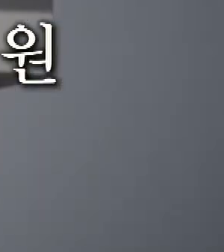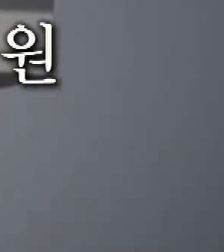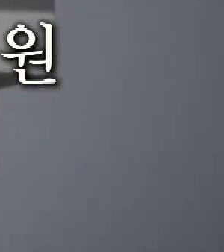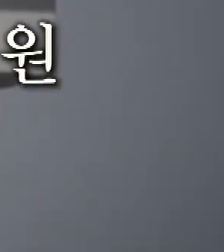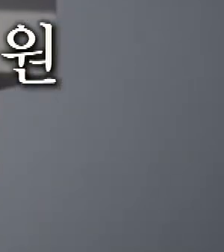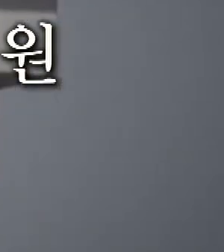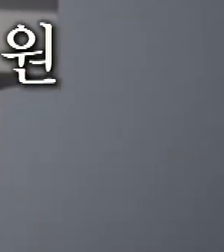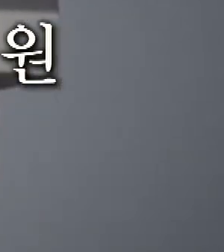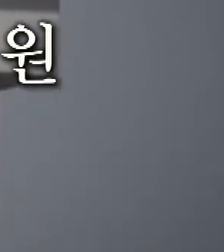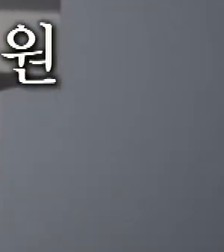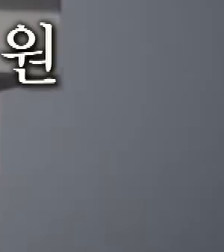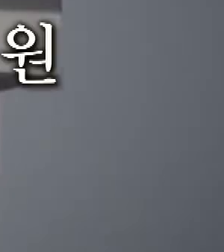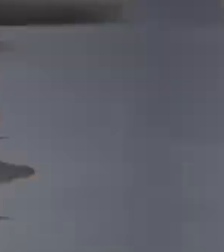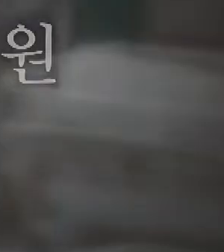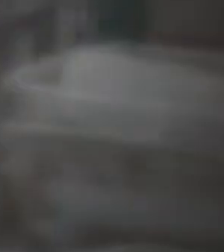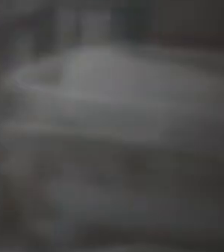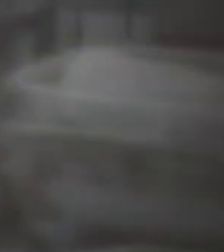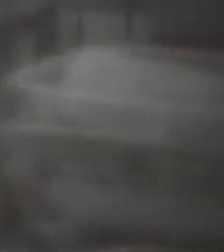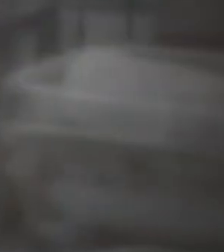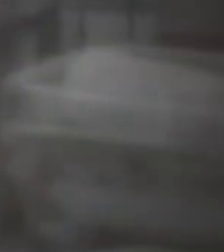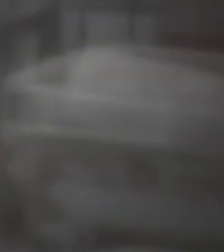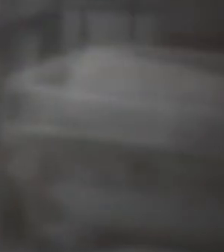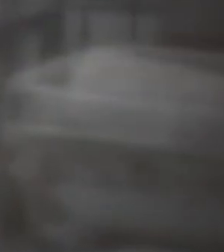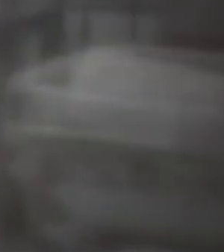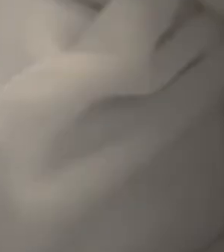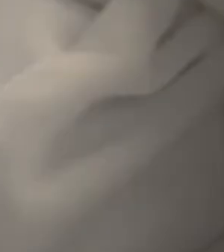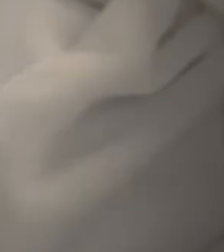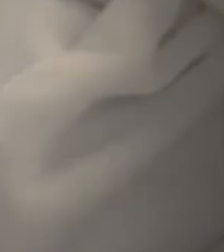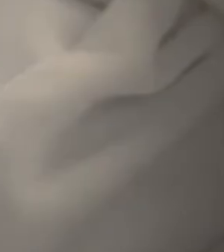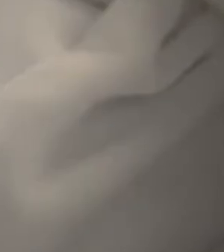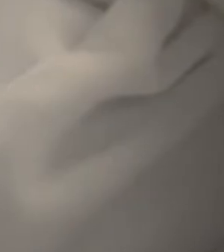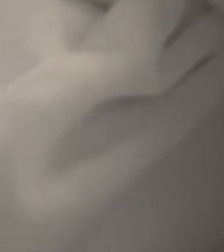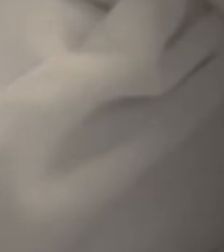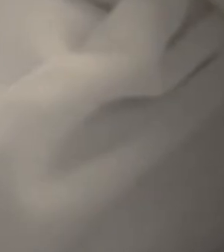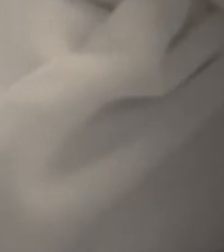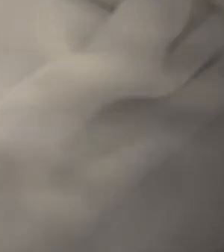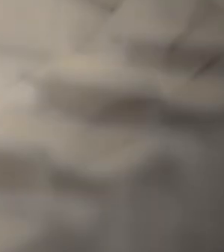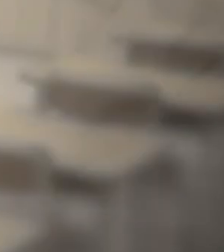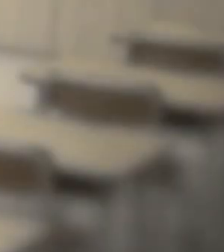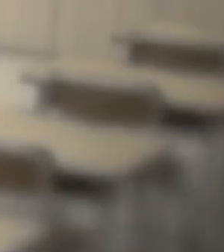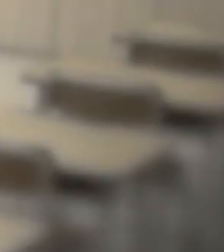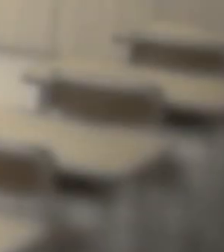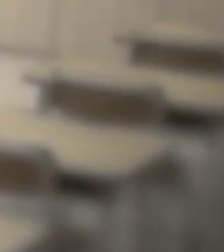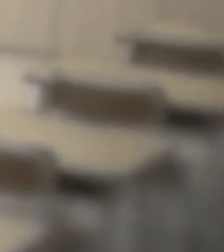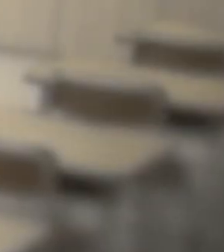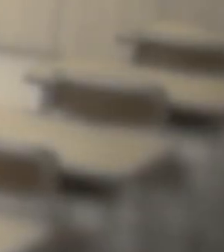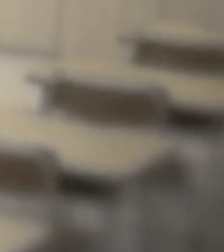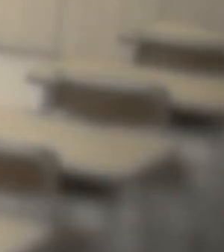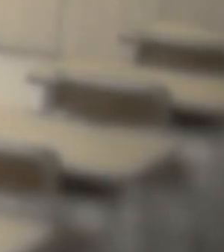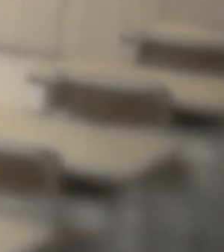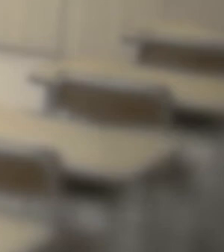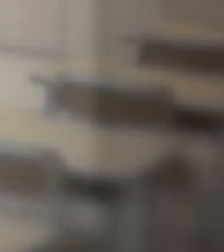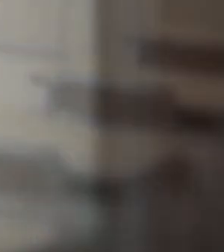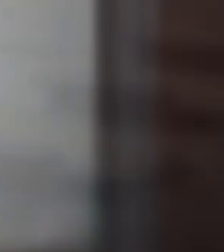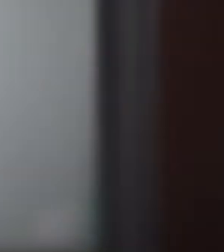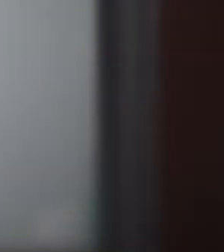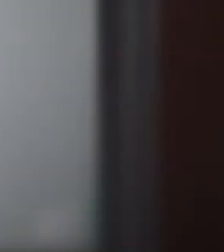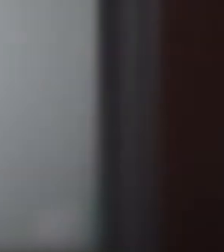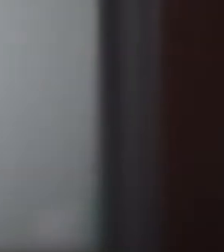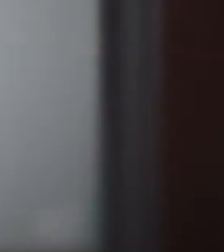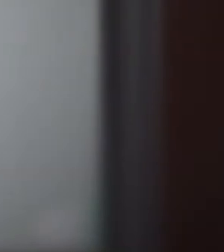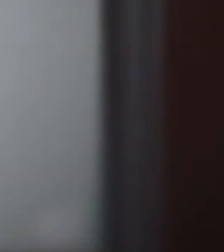15년간 225조 원 투입. 하지만 매년 하락하는 합계 출산율. 인구 절벽과